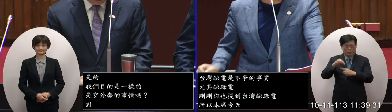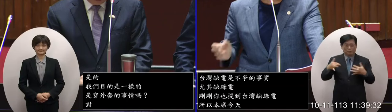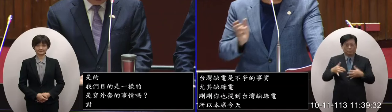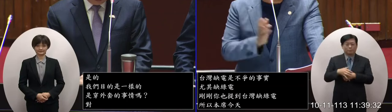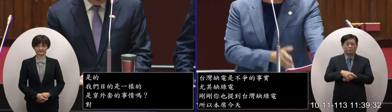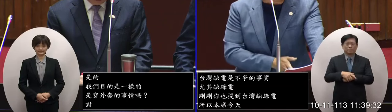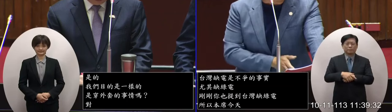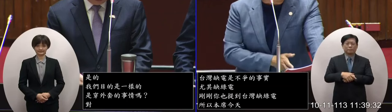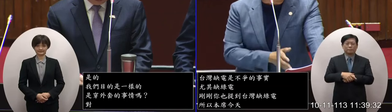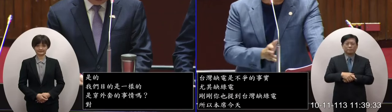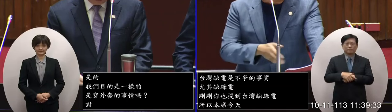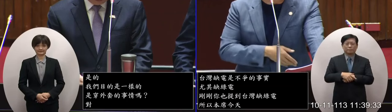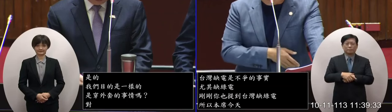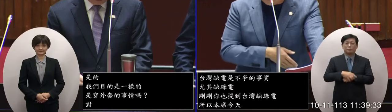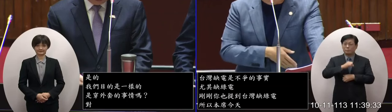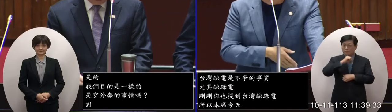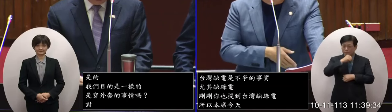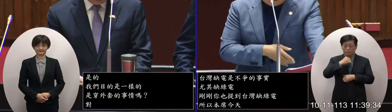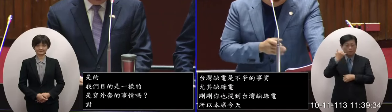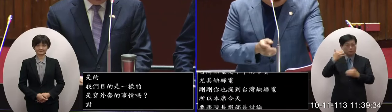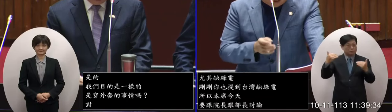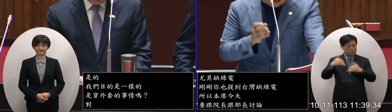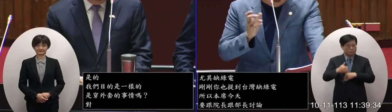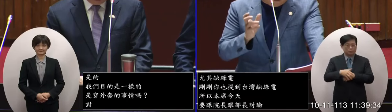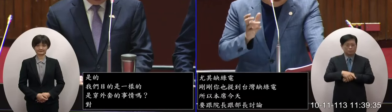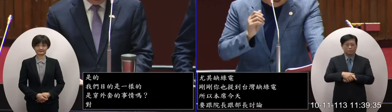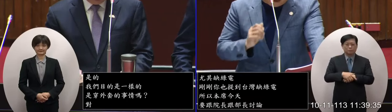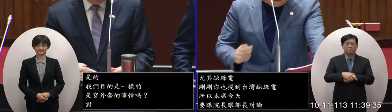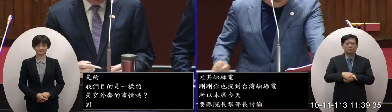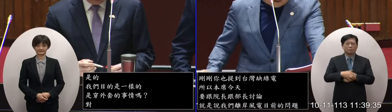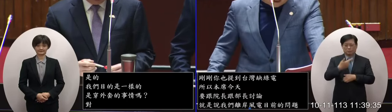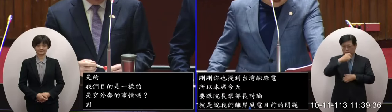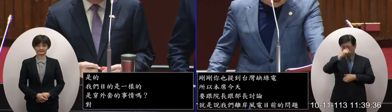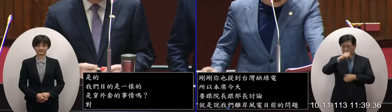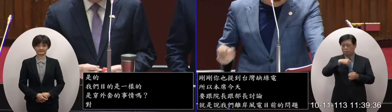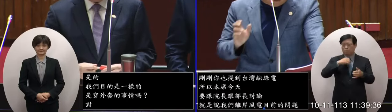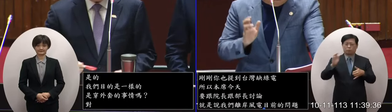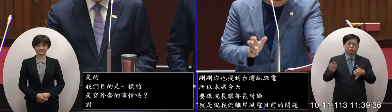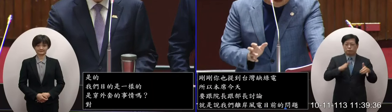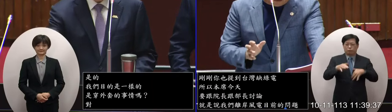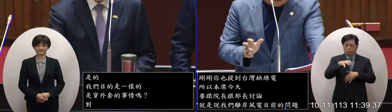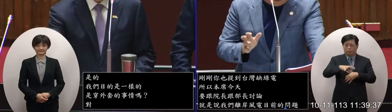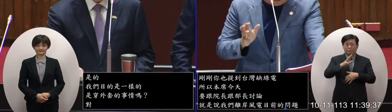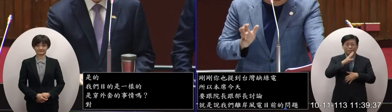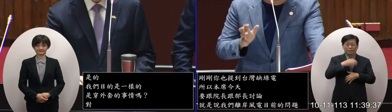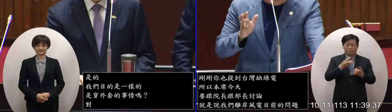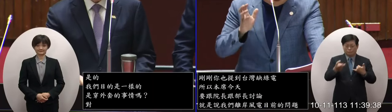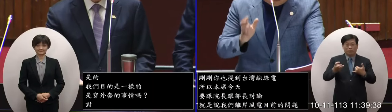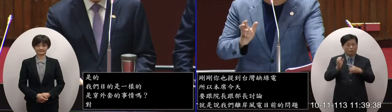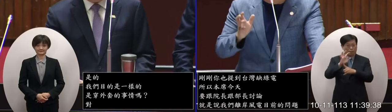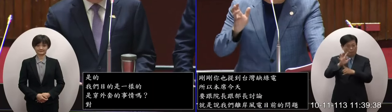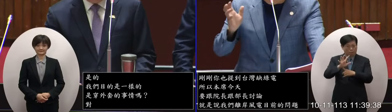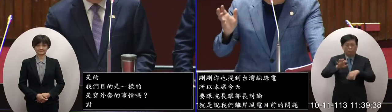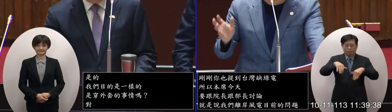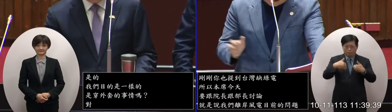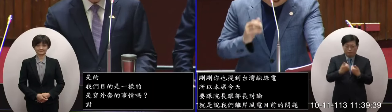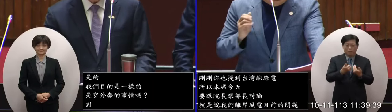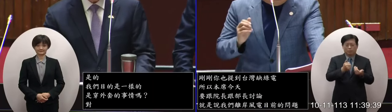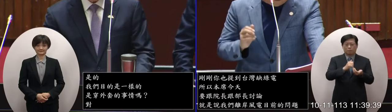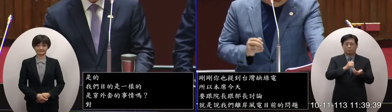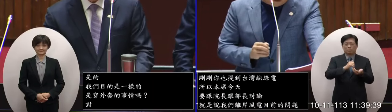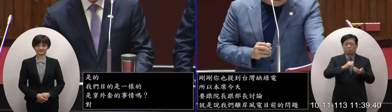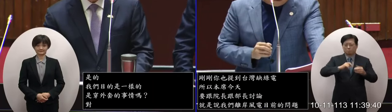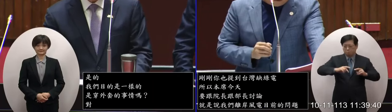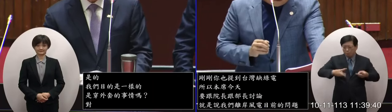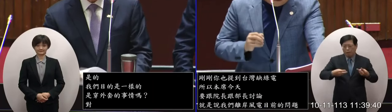哦，台湾的西就是台湾海峡。台湾海峡是一个非常好的风场，但是离岸风电却改变了整个渔